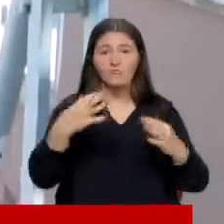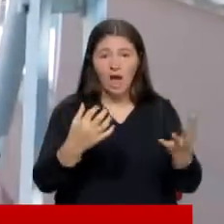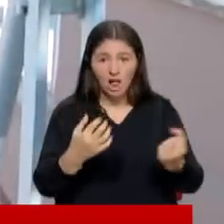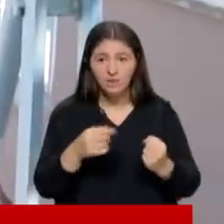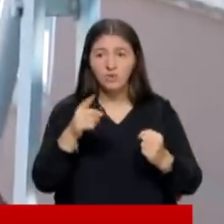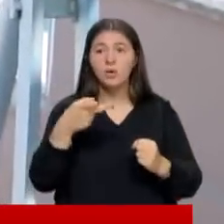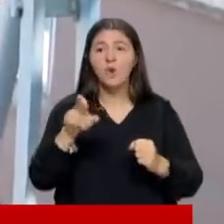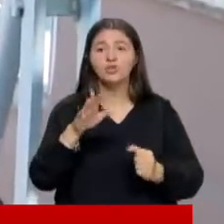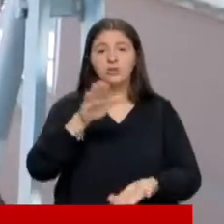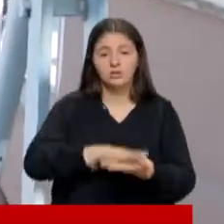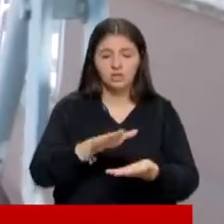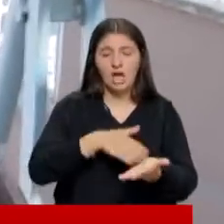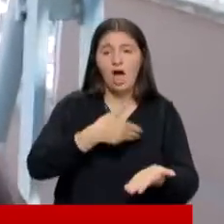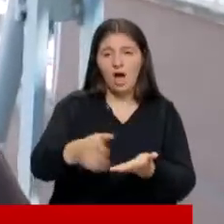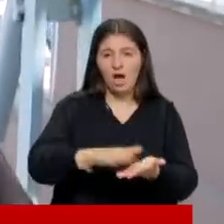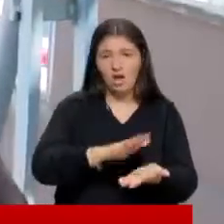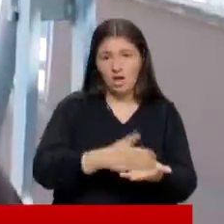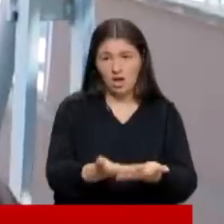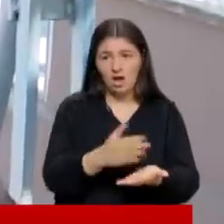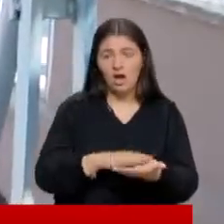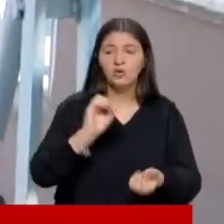aldım ve